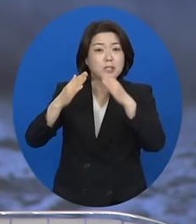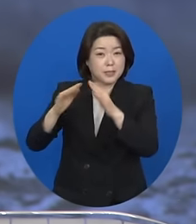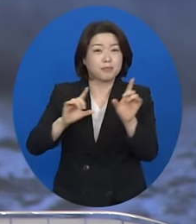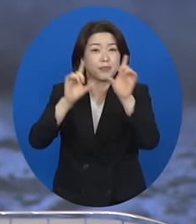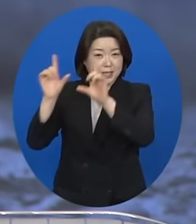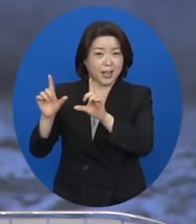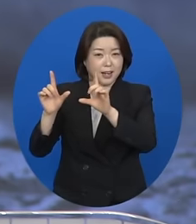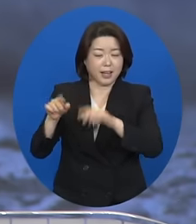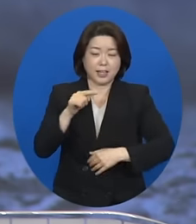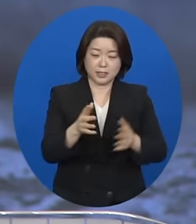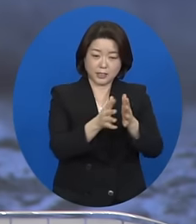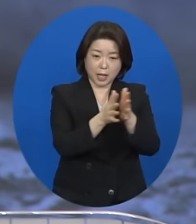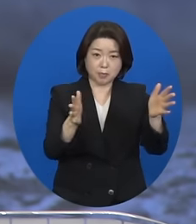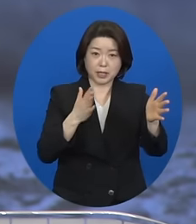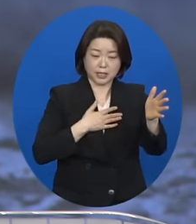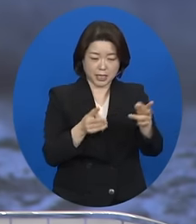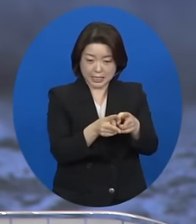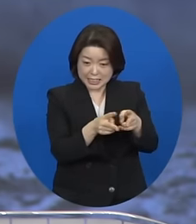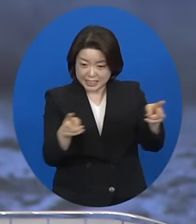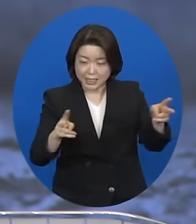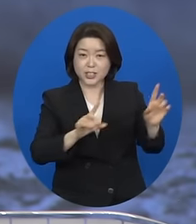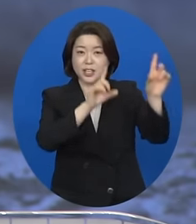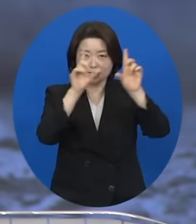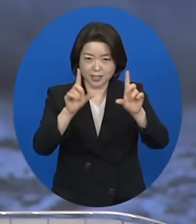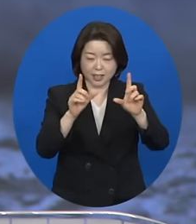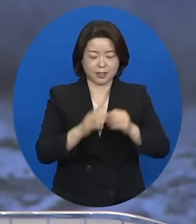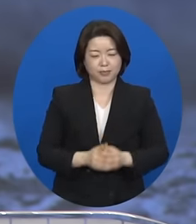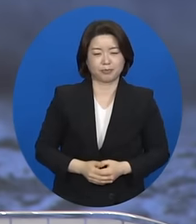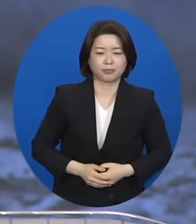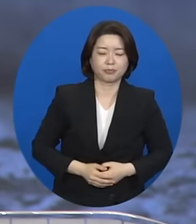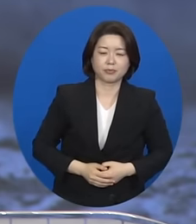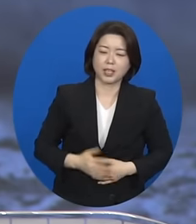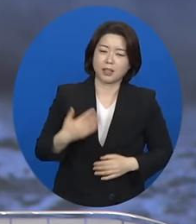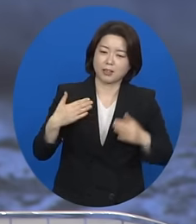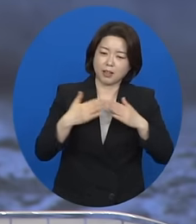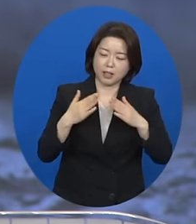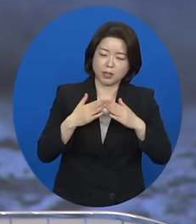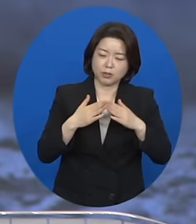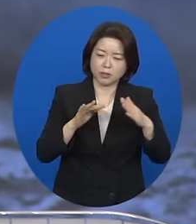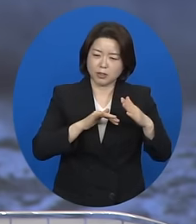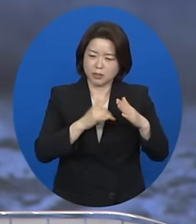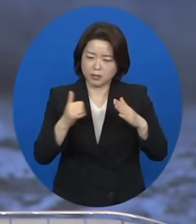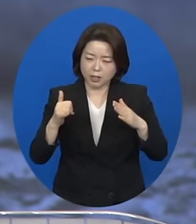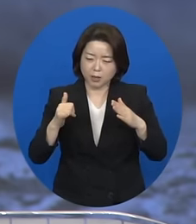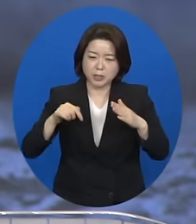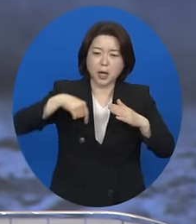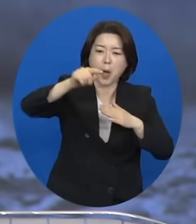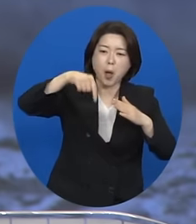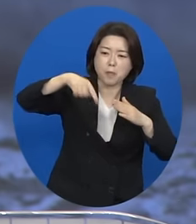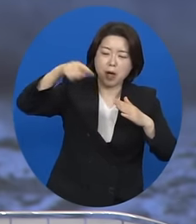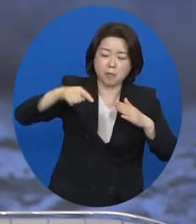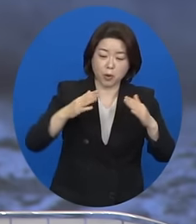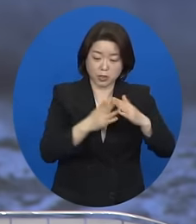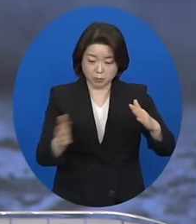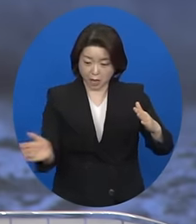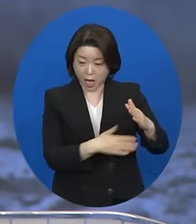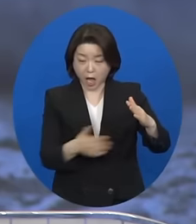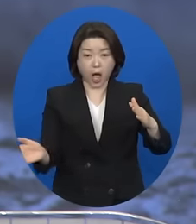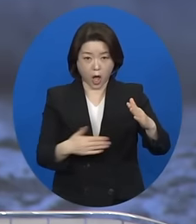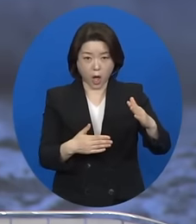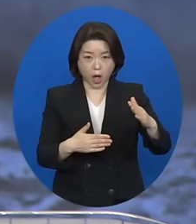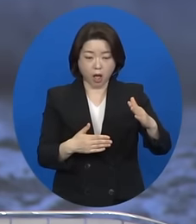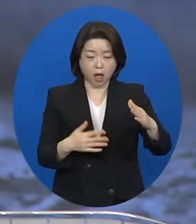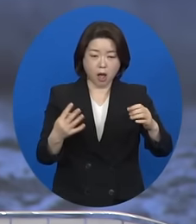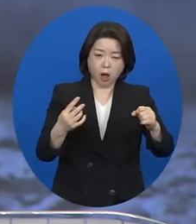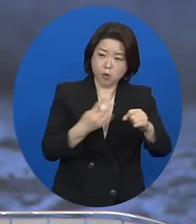아파트에 그 2층이었는데 한번은 저희가 가족이 다 집을 나갔다가 비우고 한 시간 만에 돌아왔는데 집에 집이